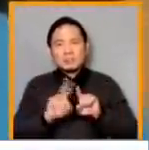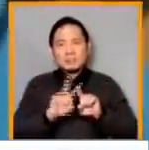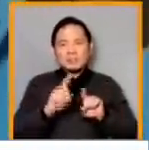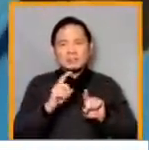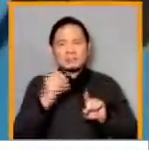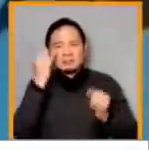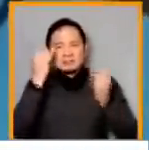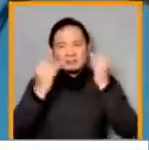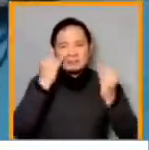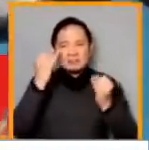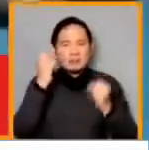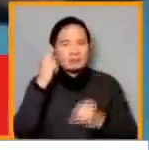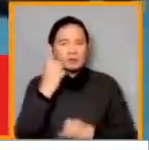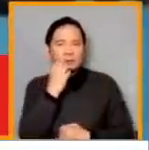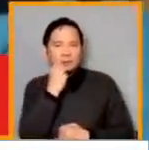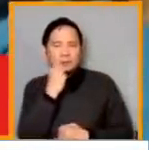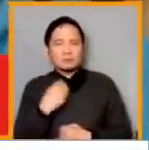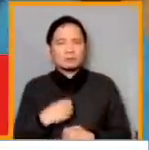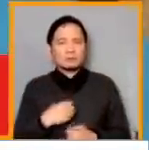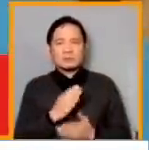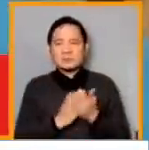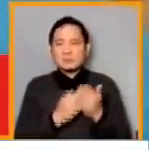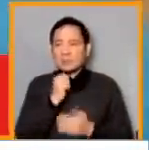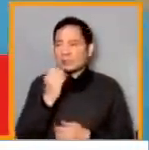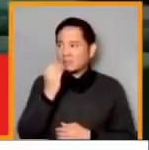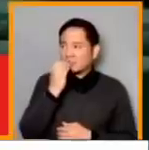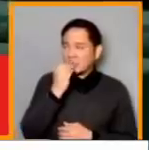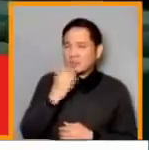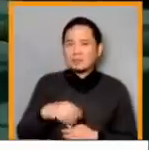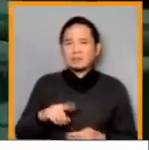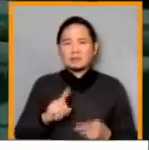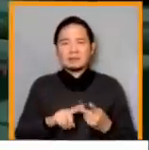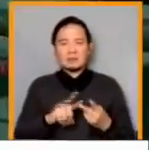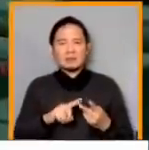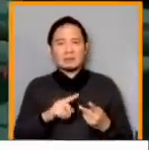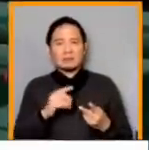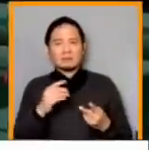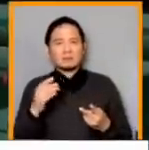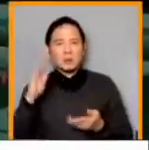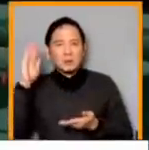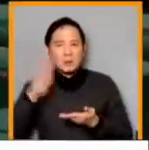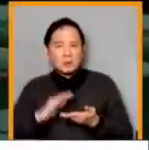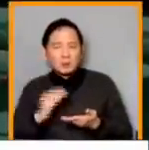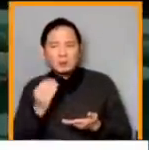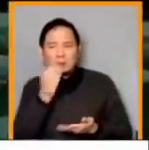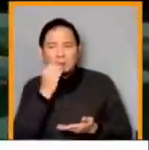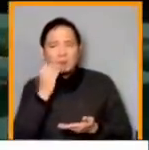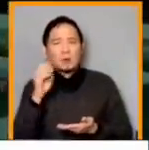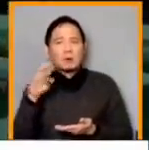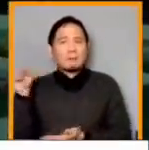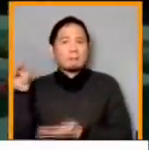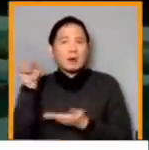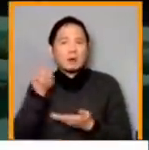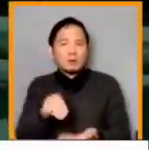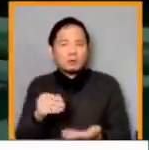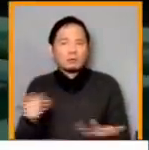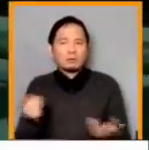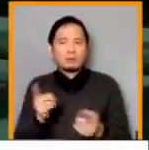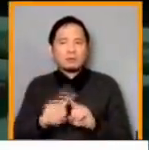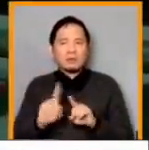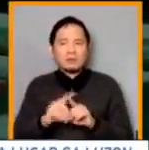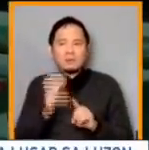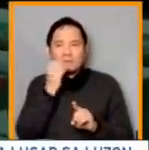sa gastos, lalo na sa pagkain. Nagbabao na. Or hindi, sumasakay na lang